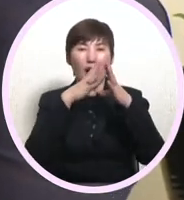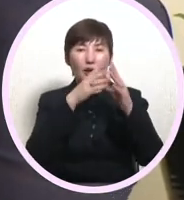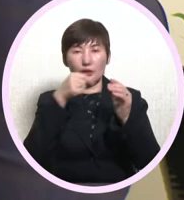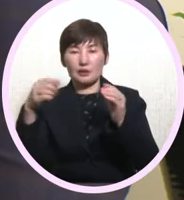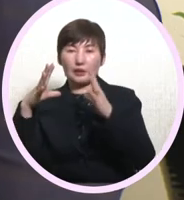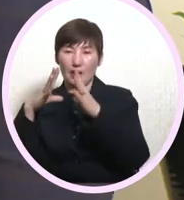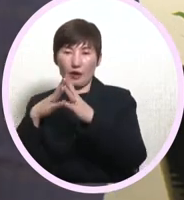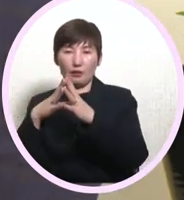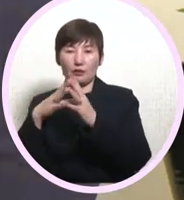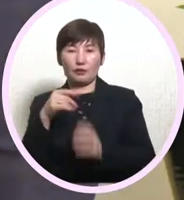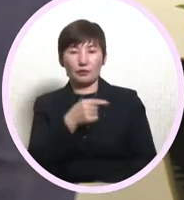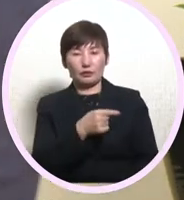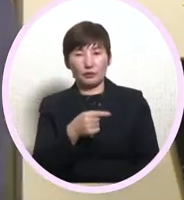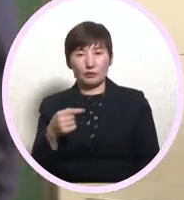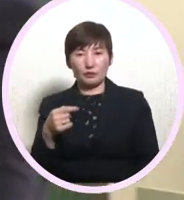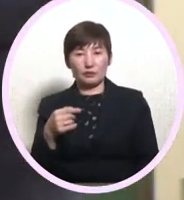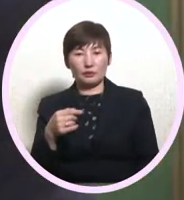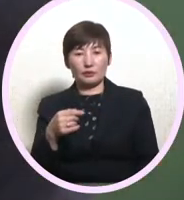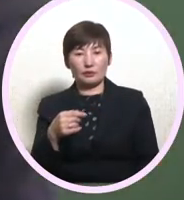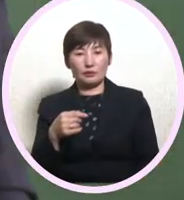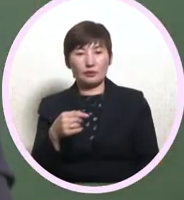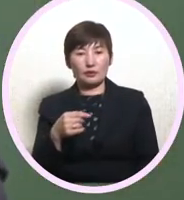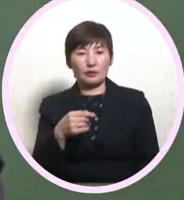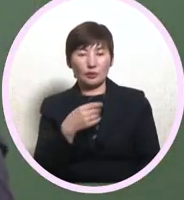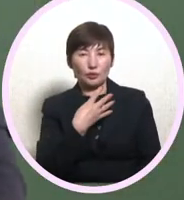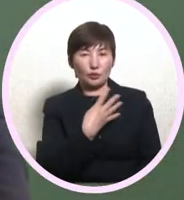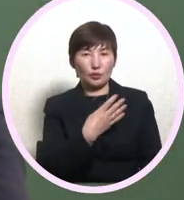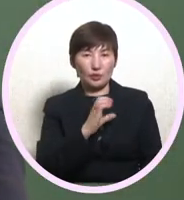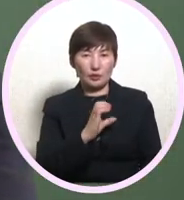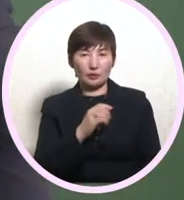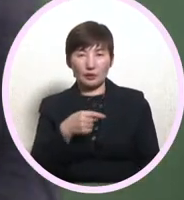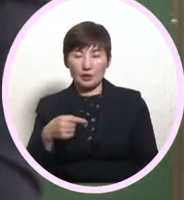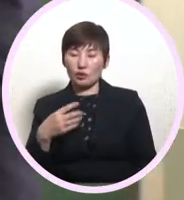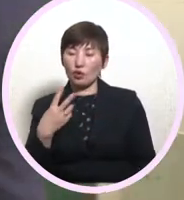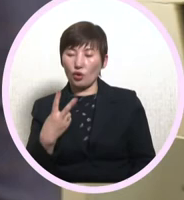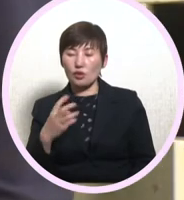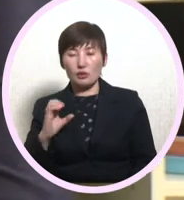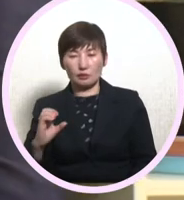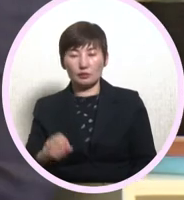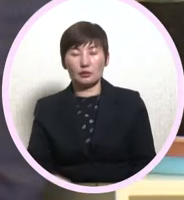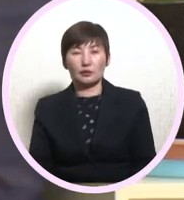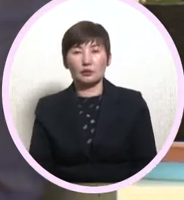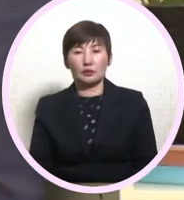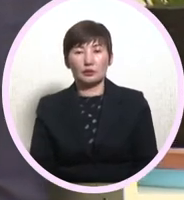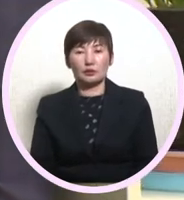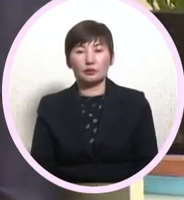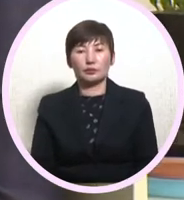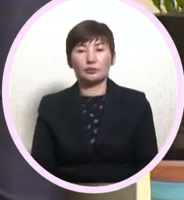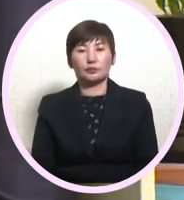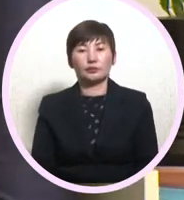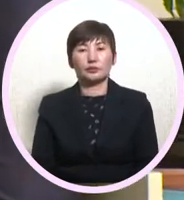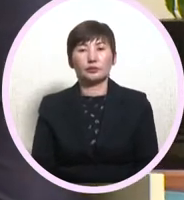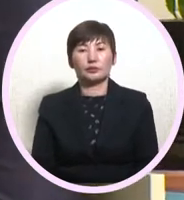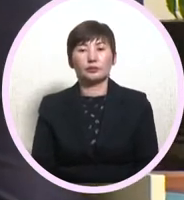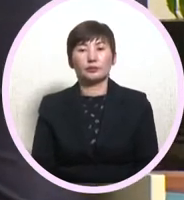хасаад за завсар болохоор юу гэхээр 4 секундээс 2 секунд байна. За тэгэхээр 4 секундээс 2